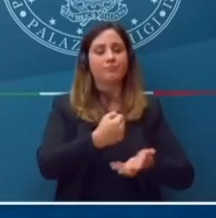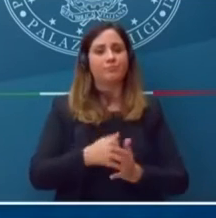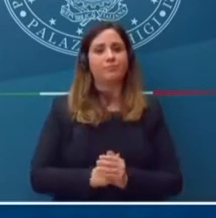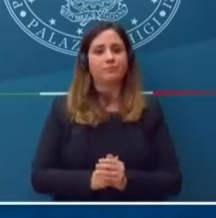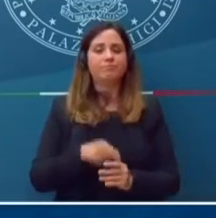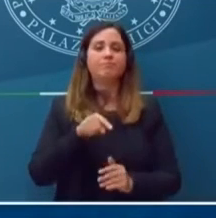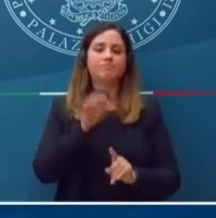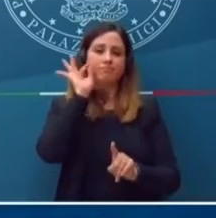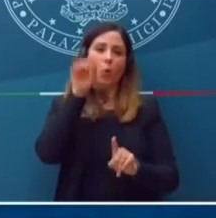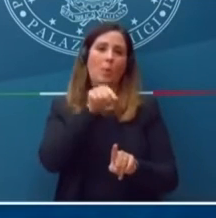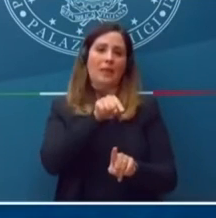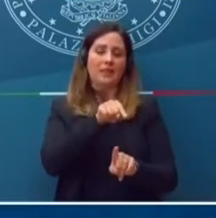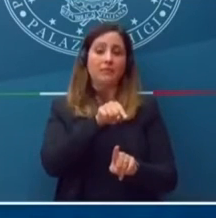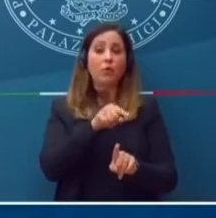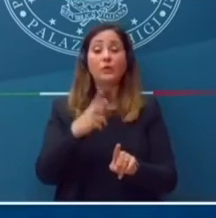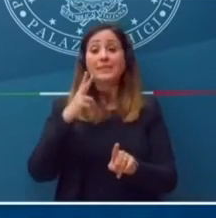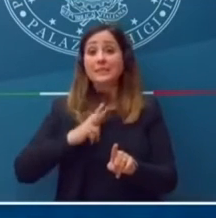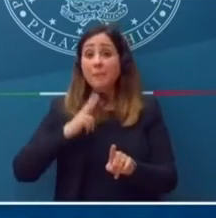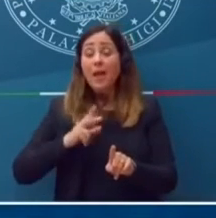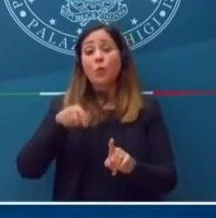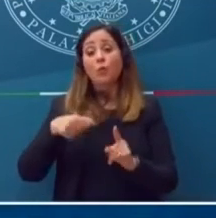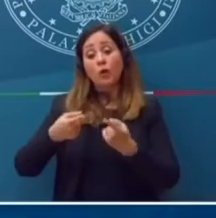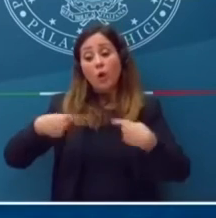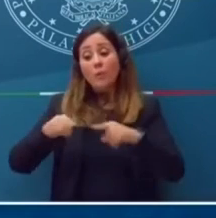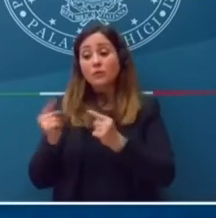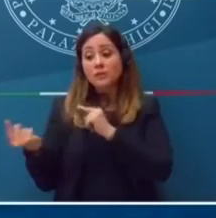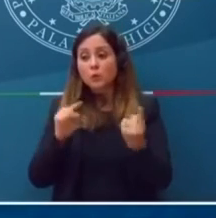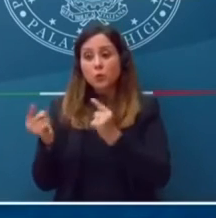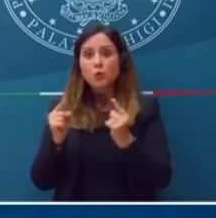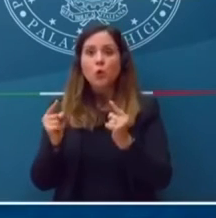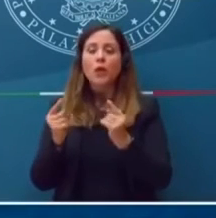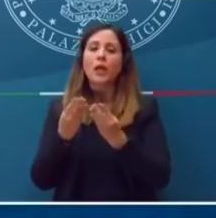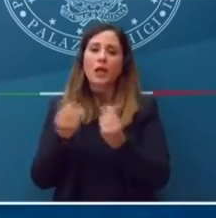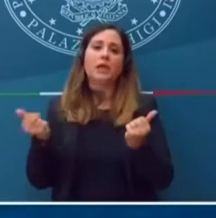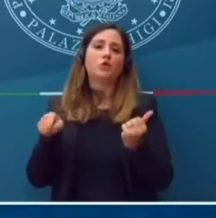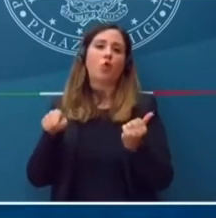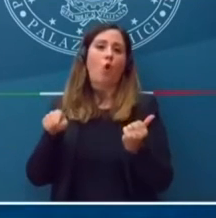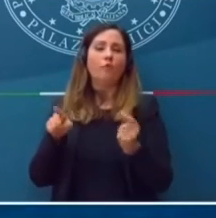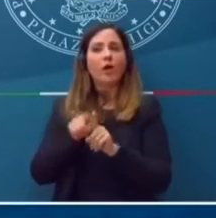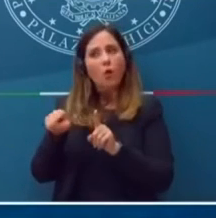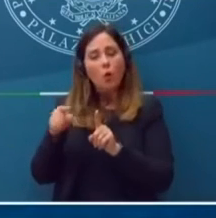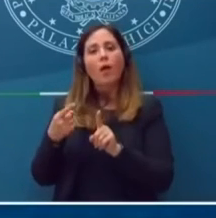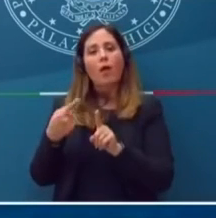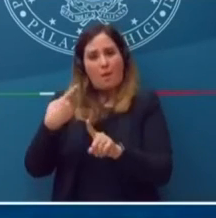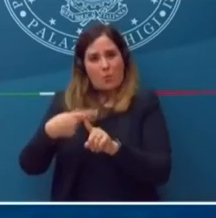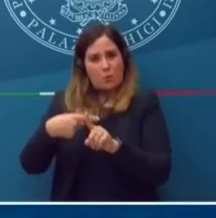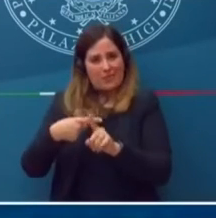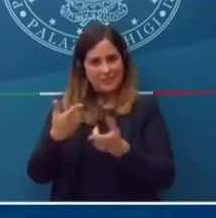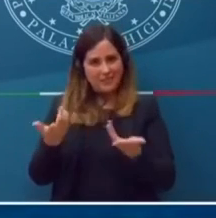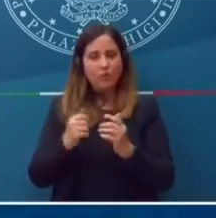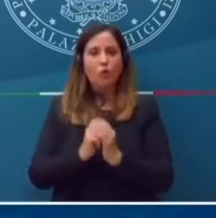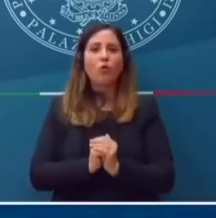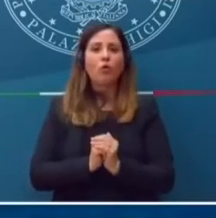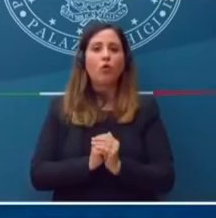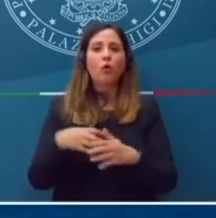Questo è l'obiettivo. Speriamo che la discussione con la Commissione si risolva in senso positivo. I ministri